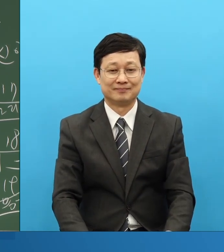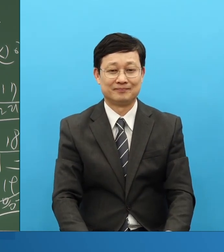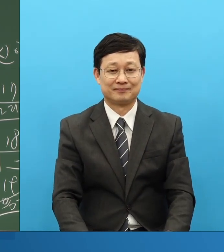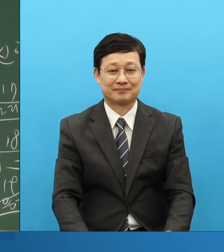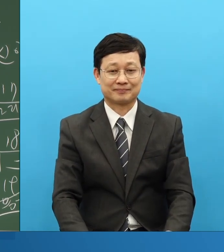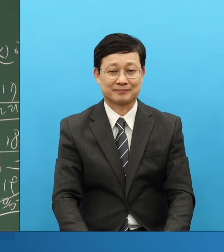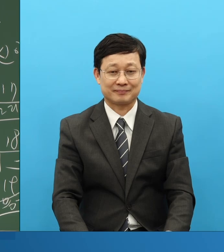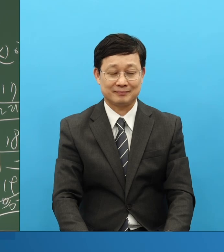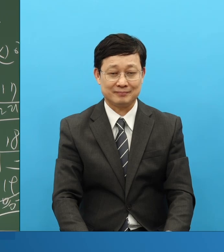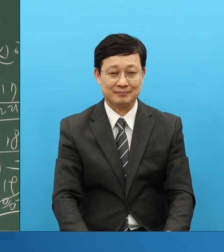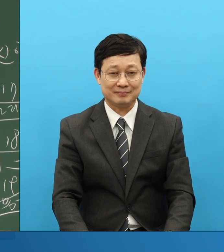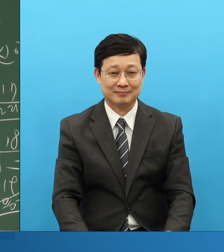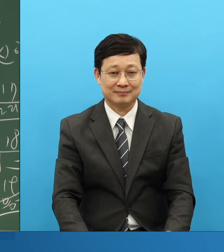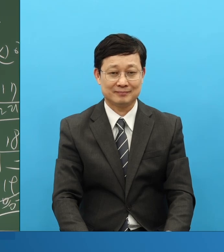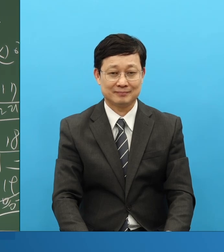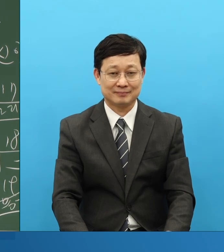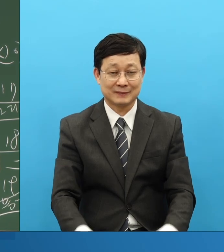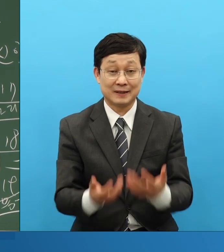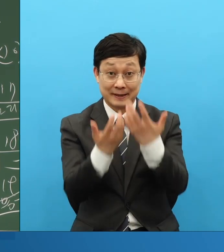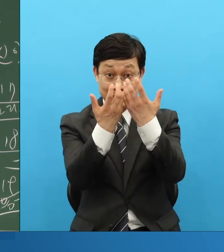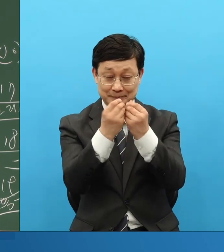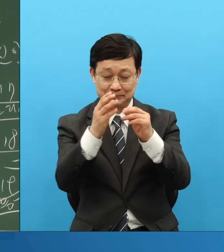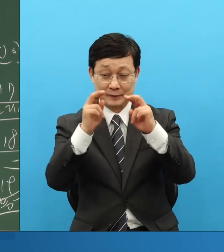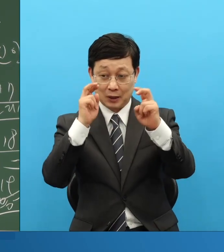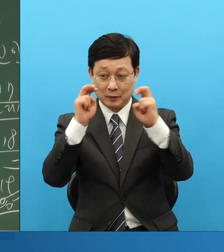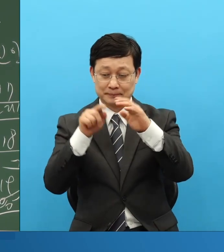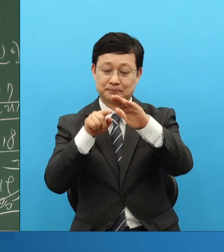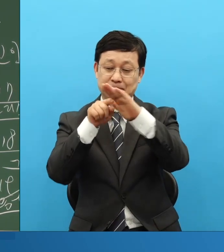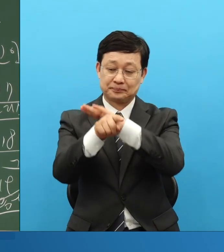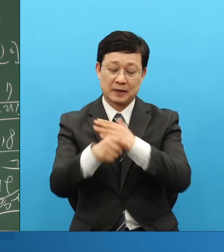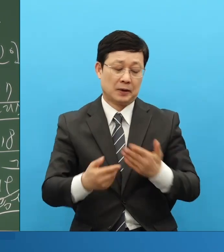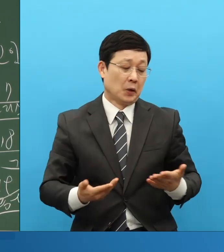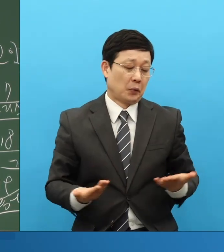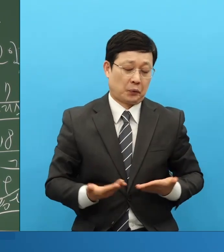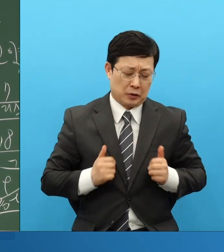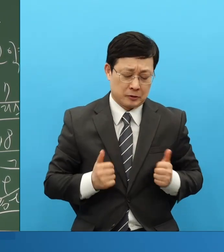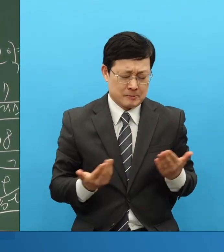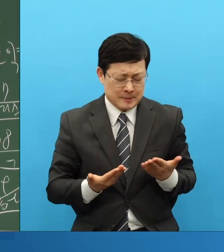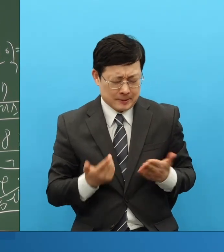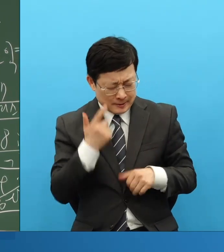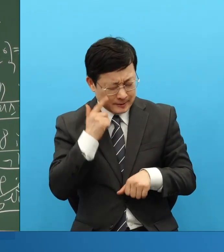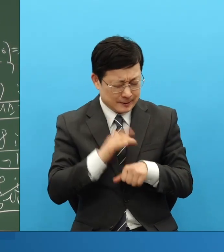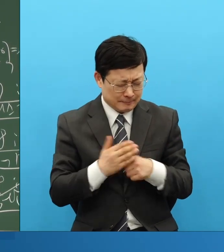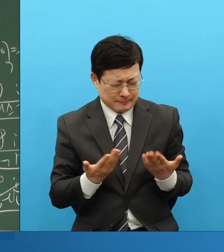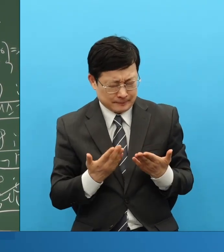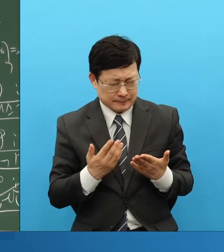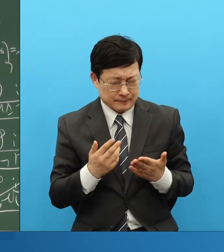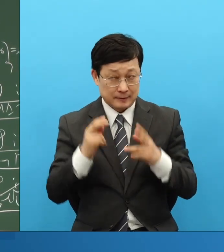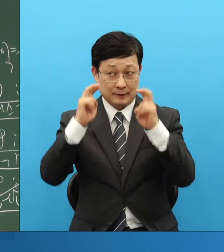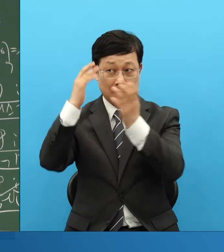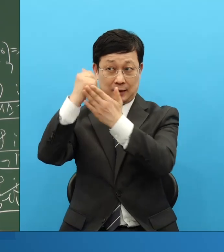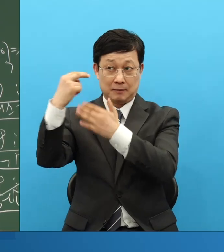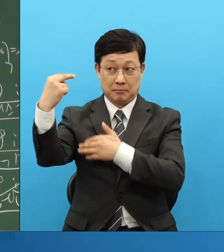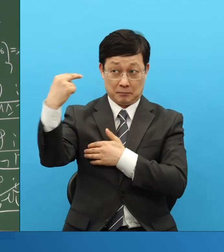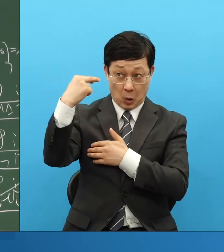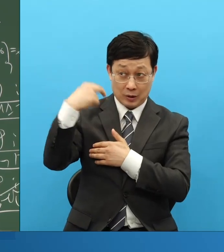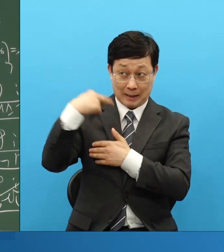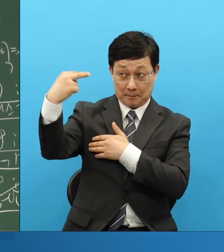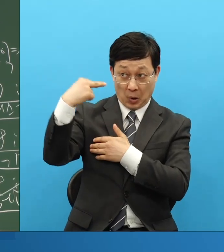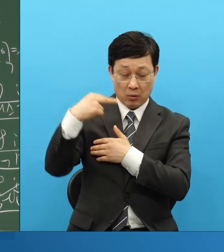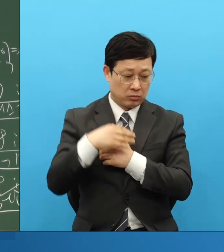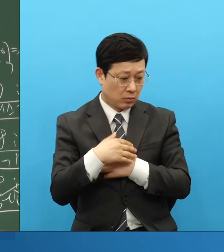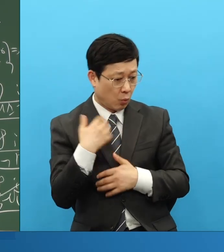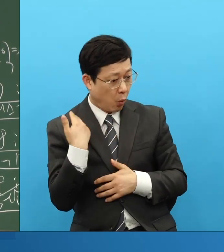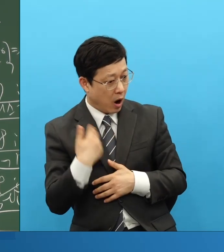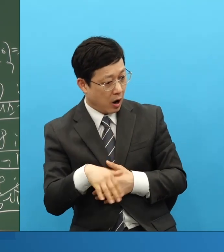했는데 그 사장님이 깨달음이 올 정도로 하는 지혜를 주셔요. That you go to some company and you're working there, but God grants you wisdom